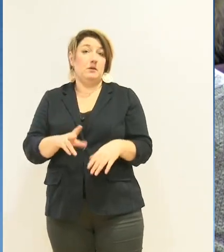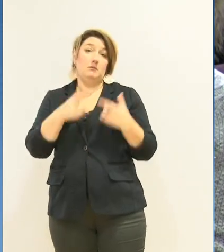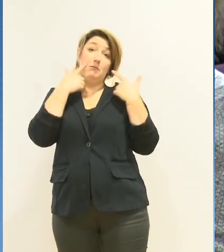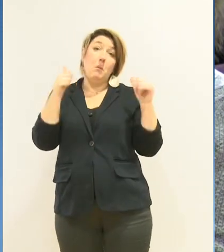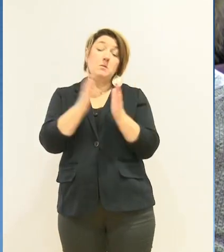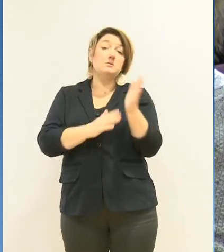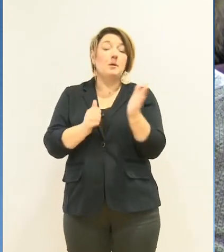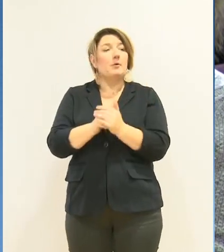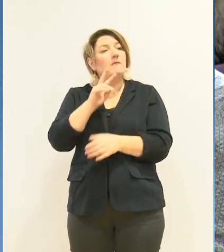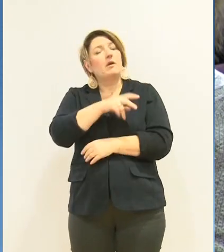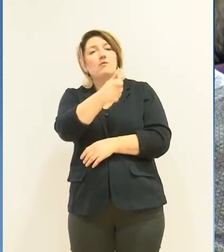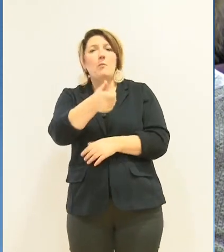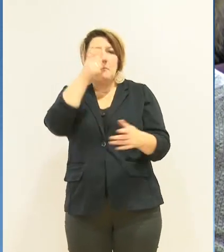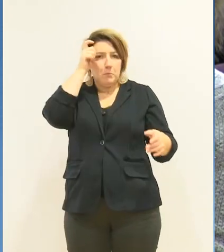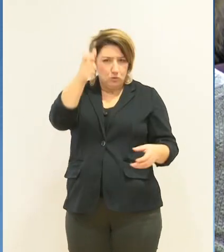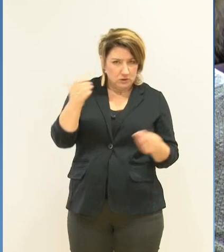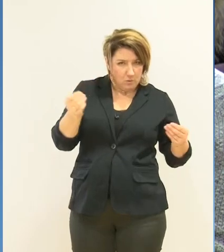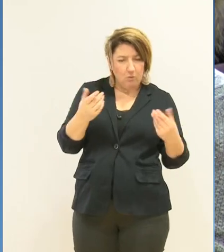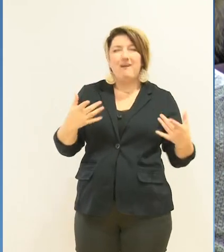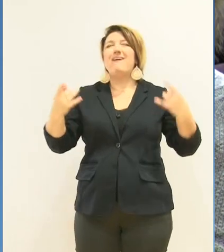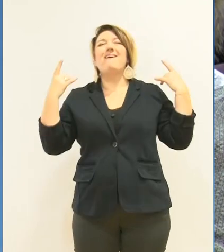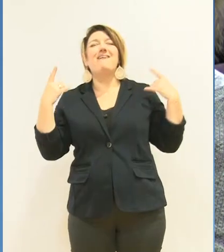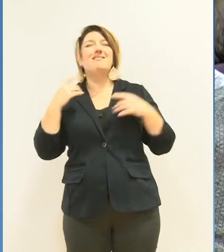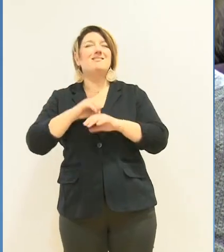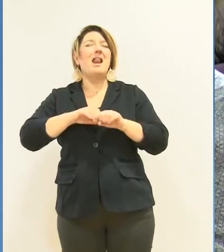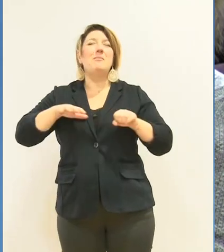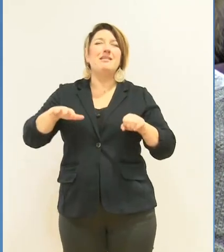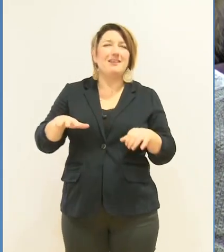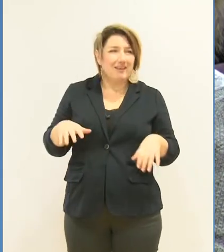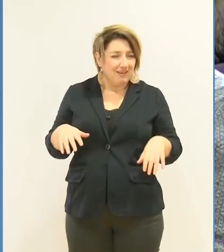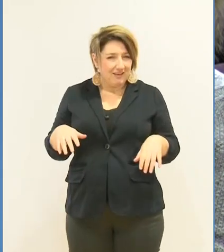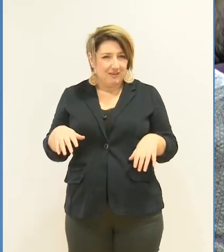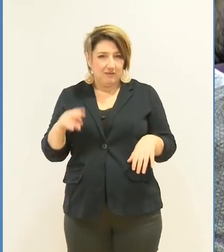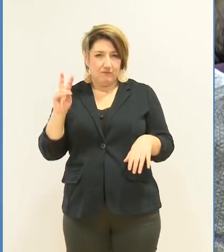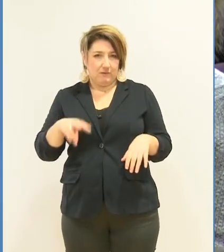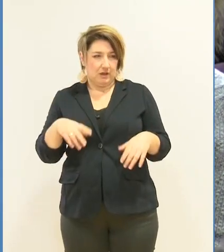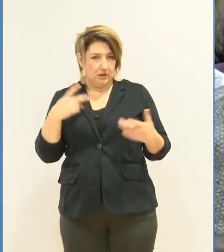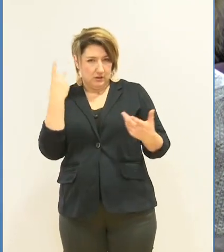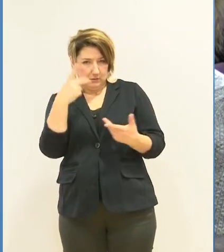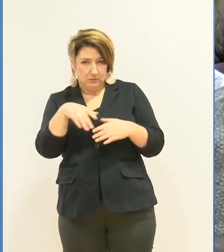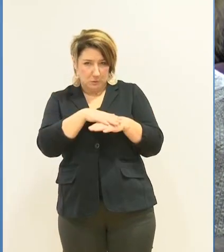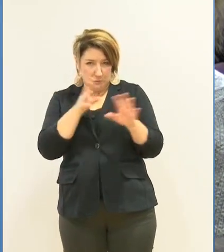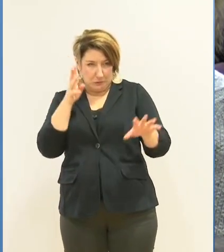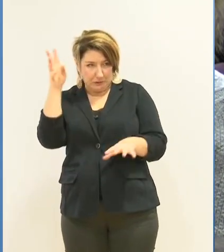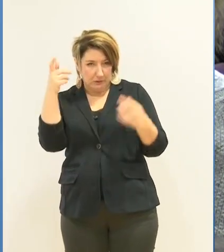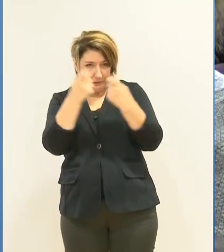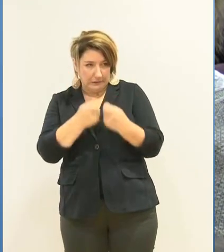les médias et particulièrement en ce moment d'aucuns auraient parlé d'un pense d'imposture et vous